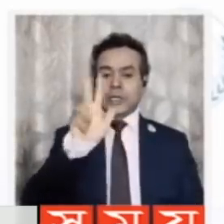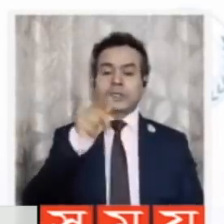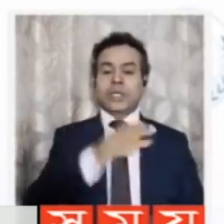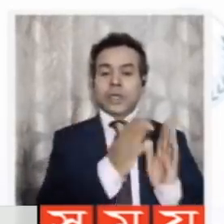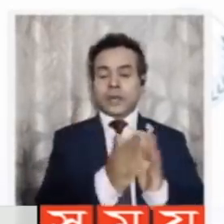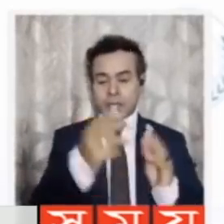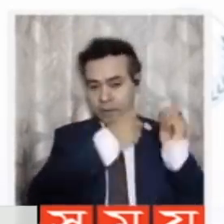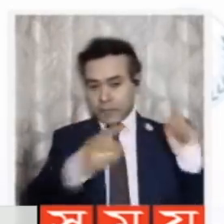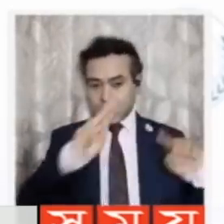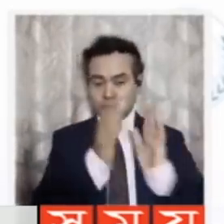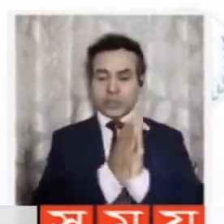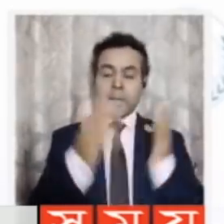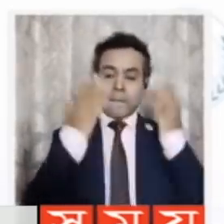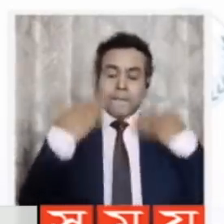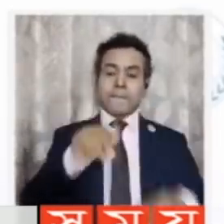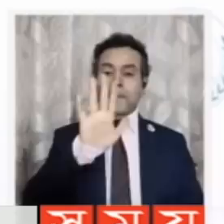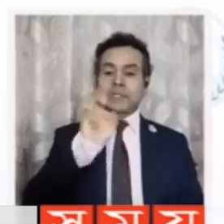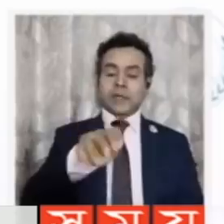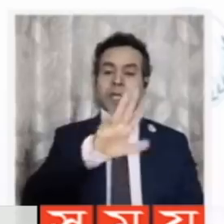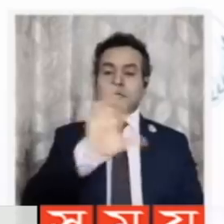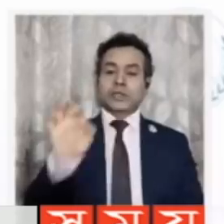3,05,581 জন, বর্তমানে কোয়ারেন্টাইনে আছেন